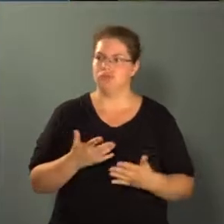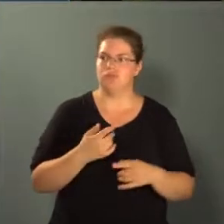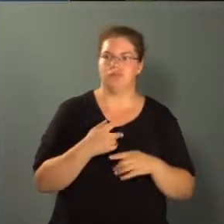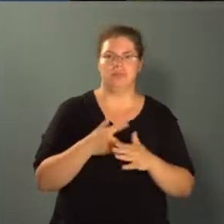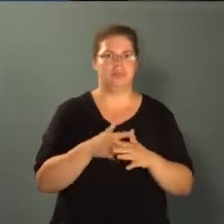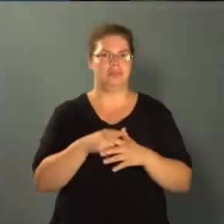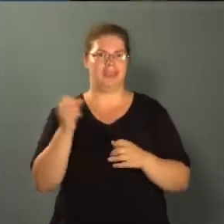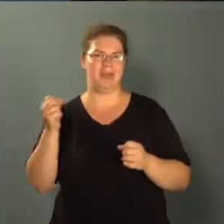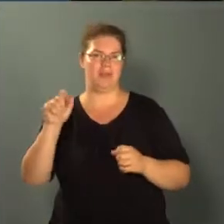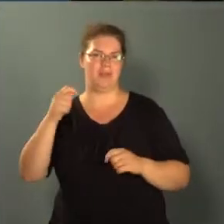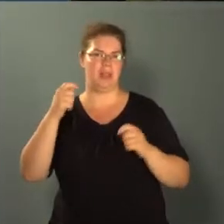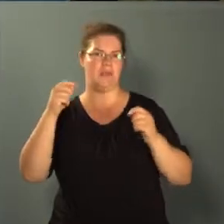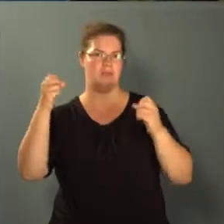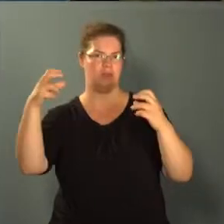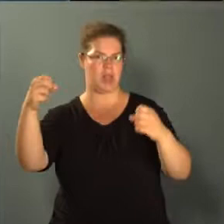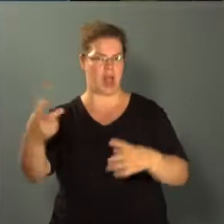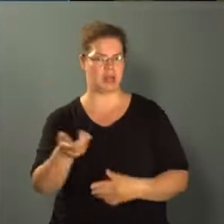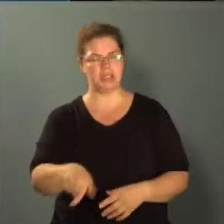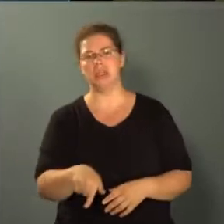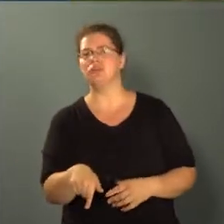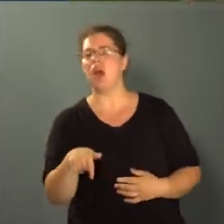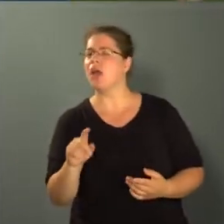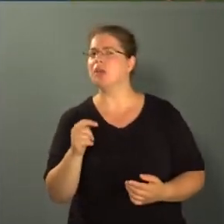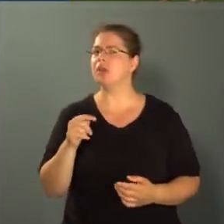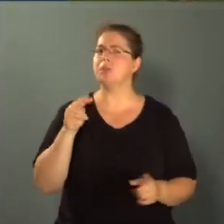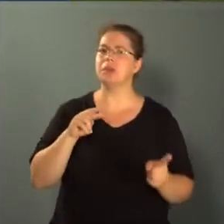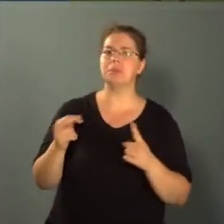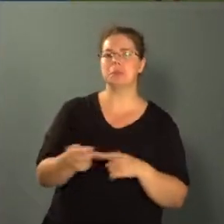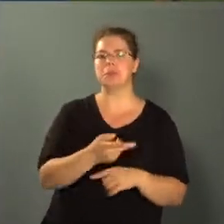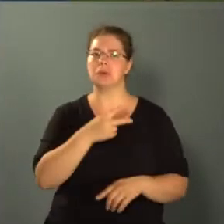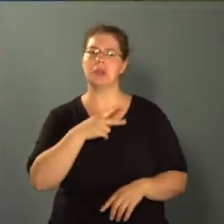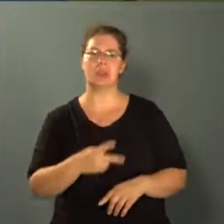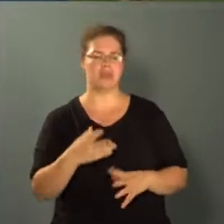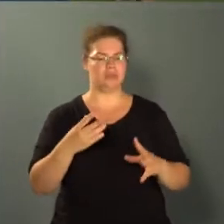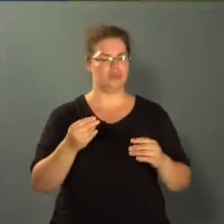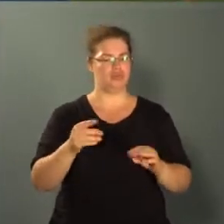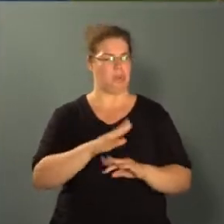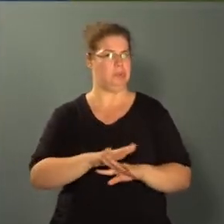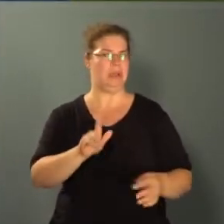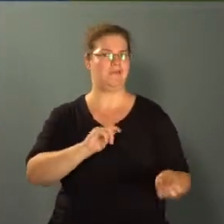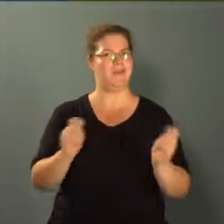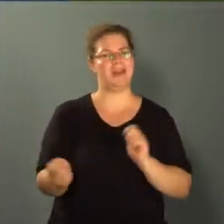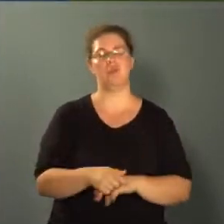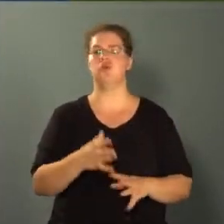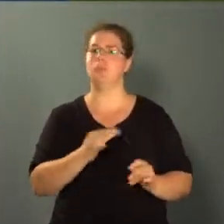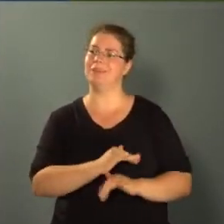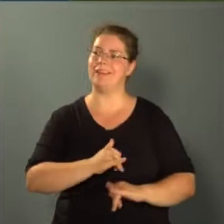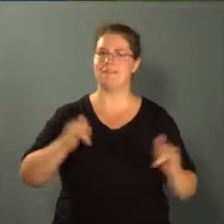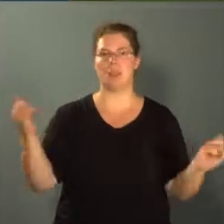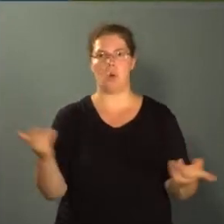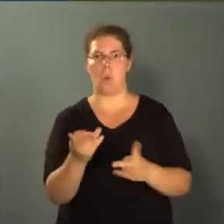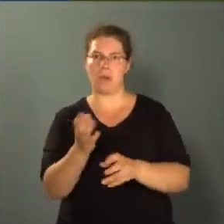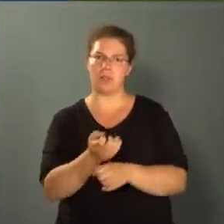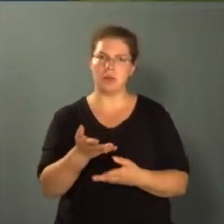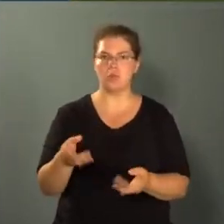villanyvilágítás nyilvánvalóan. Az egyéb szempontokat tekintve szemmel láthatóan sok minden változik, sok minden fejlődött.